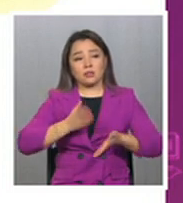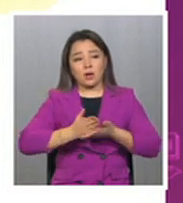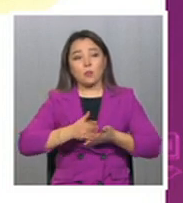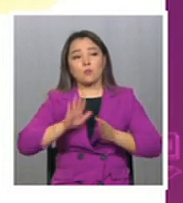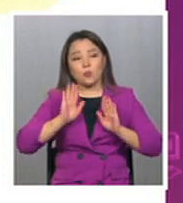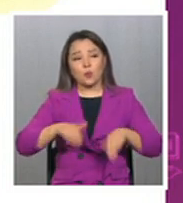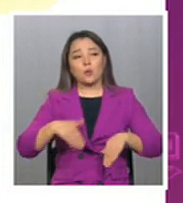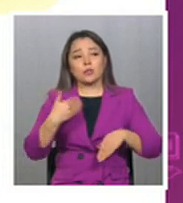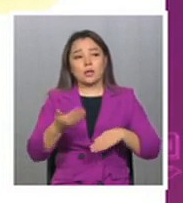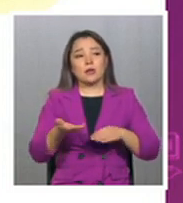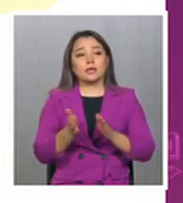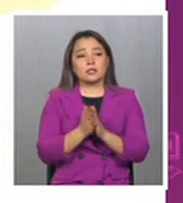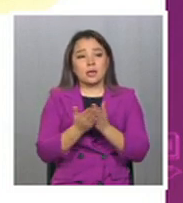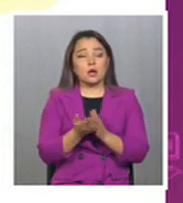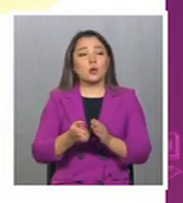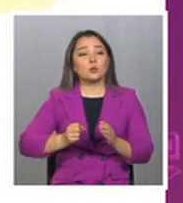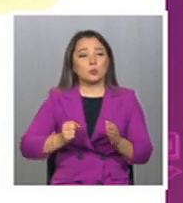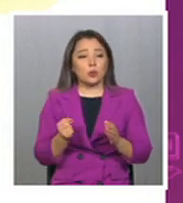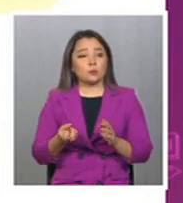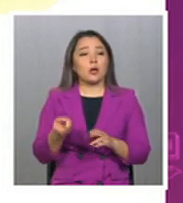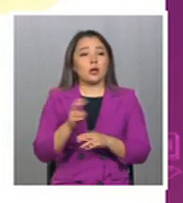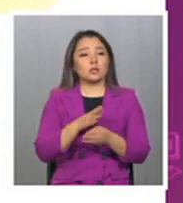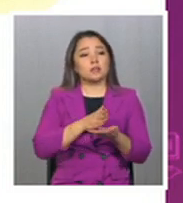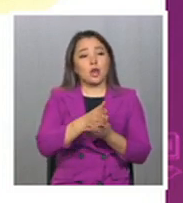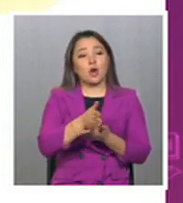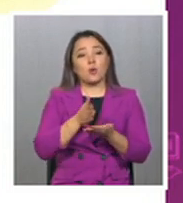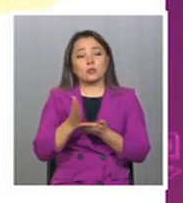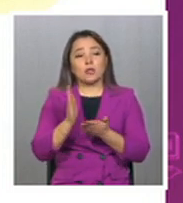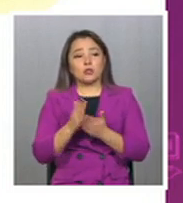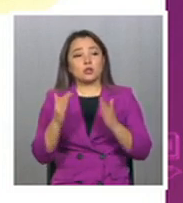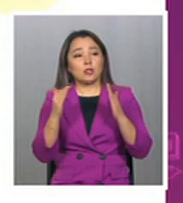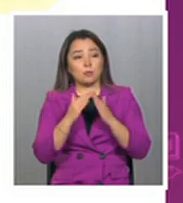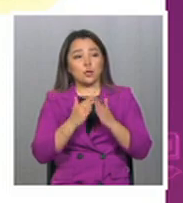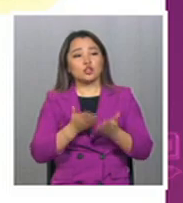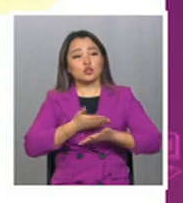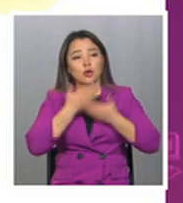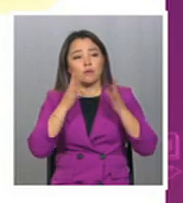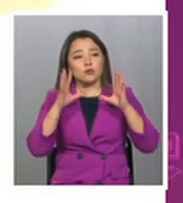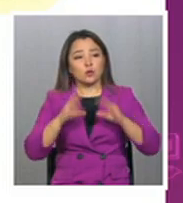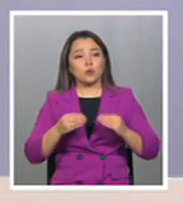друзьями заходят в дома. Читайте всю жизнь, набирайтесь ума».